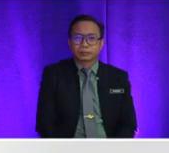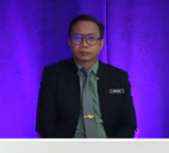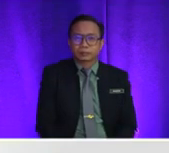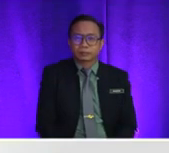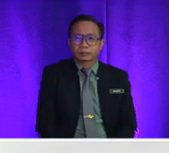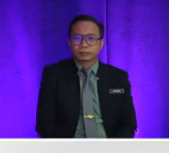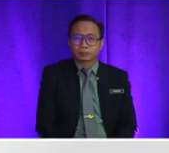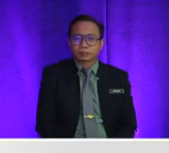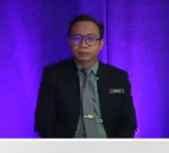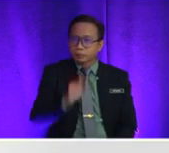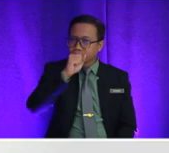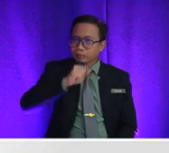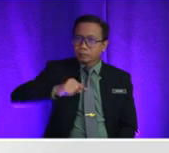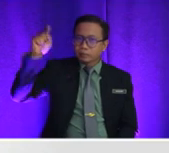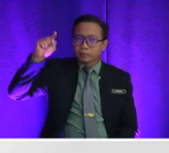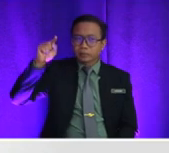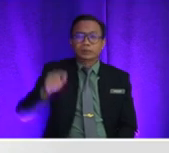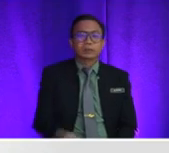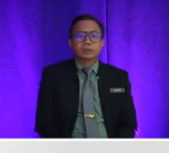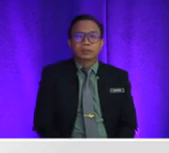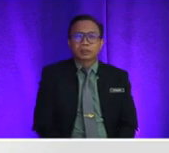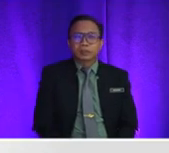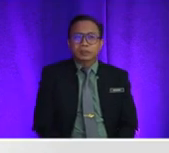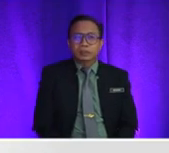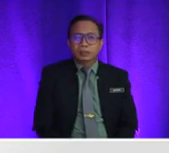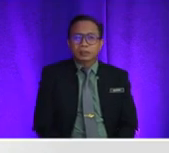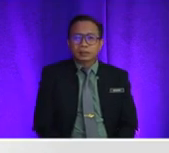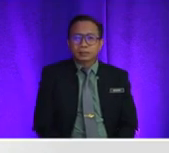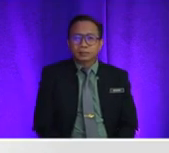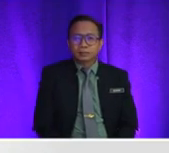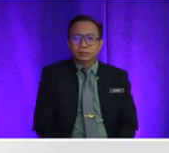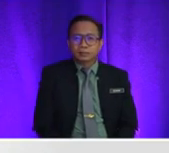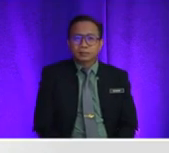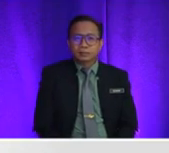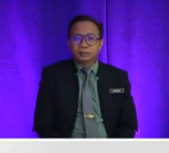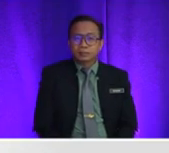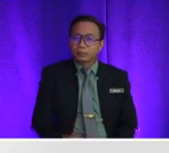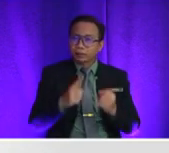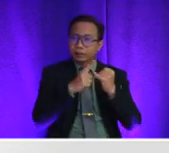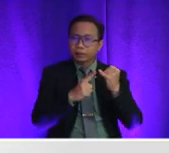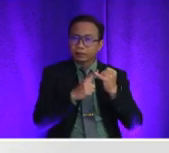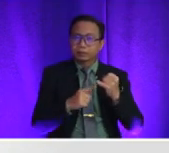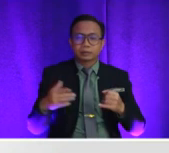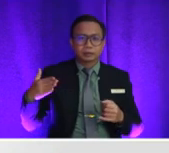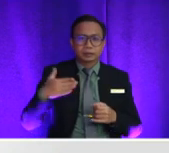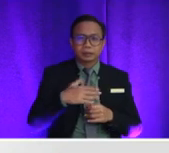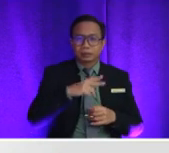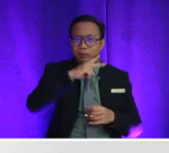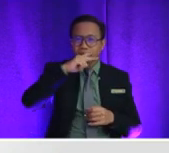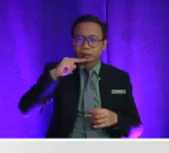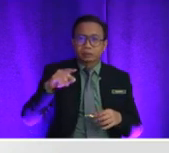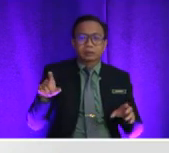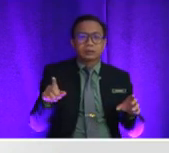Oke Betul Oke kita tanyakan Oke baik yang terakhir sekali adalah ikan berenang sambil